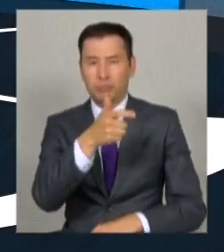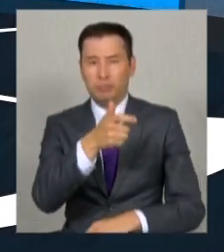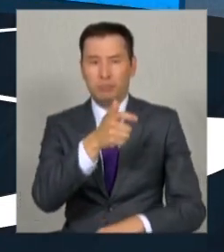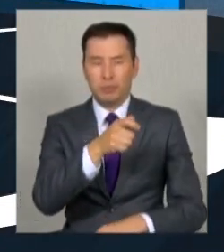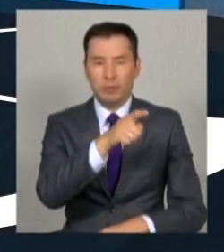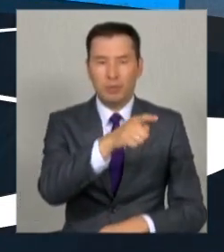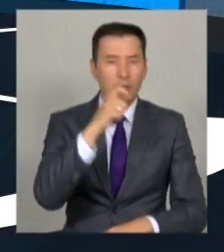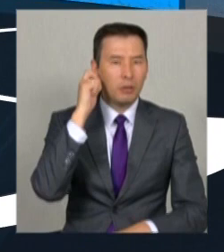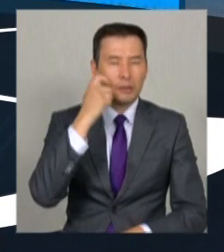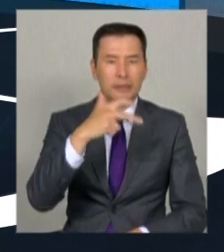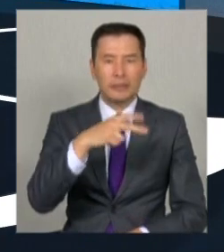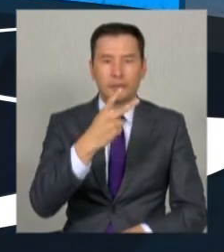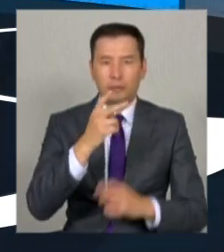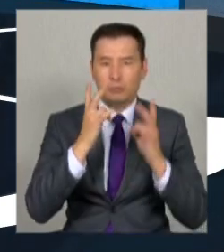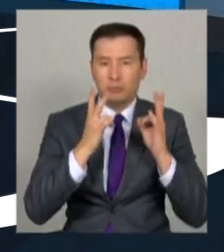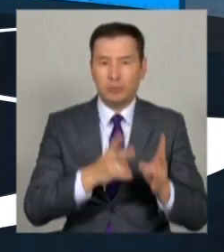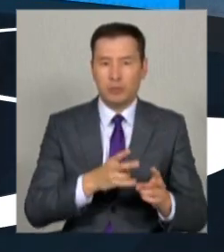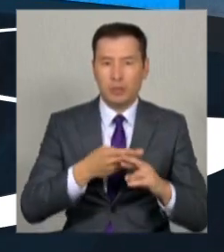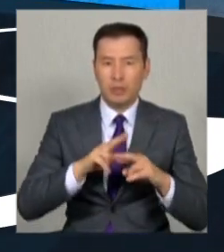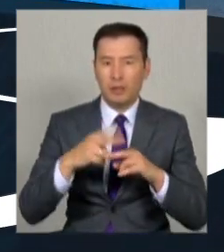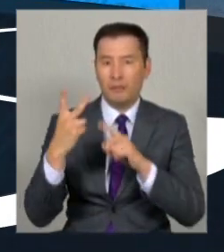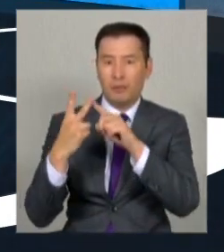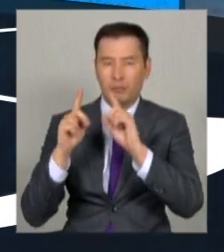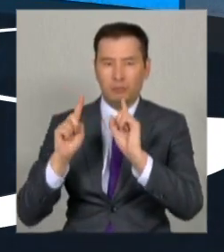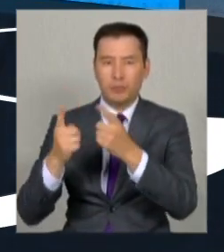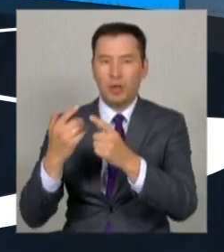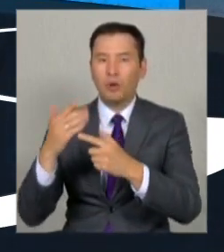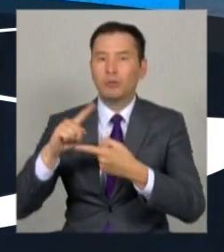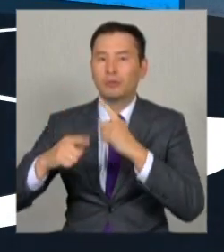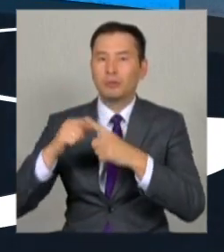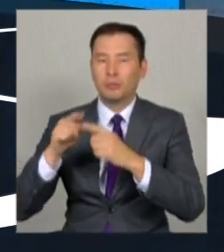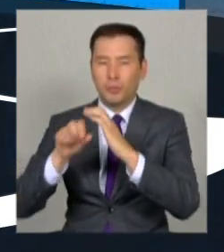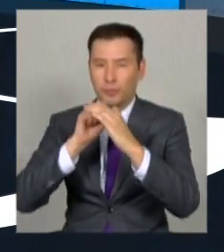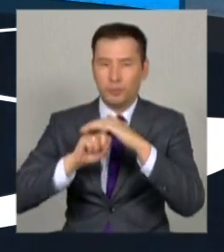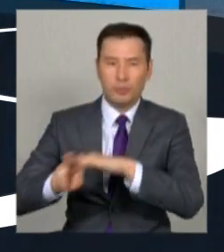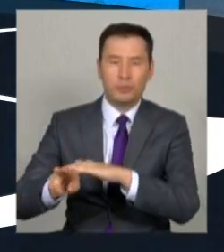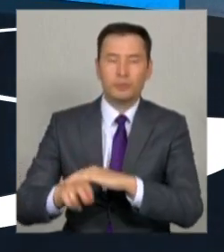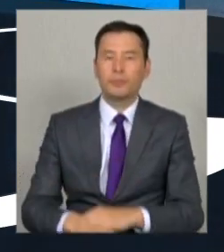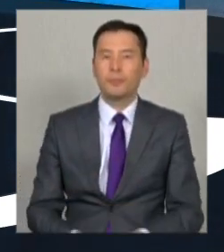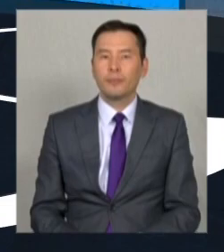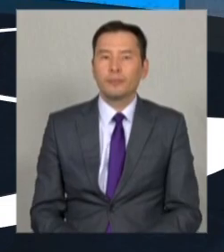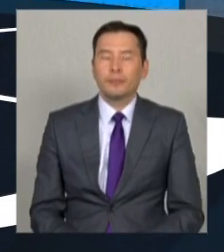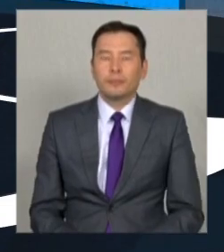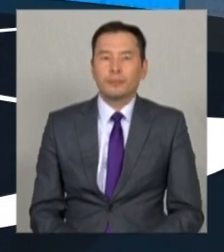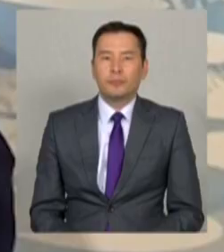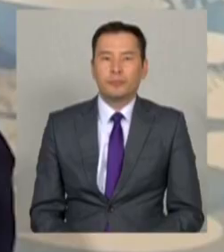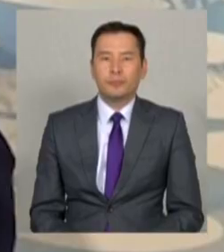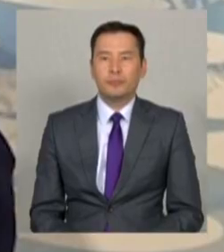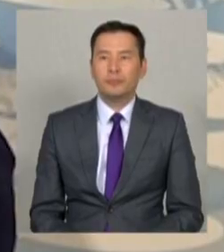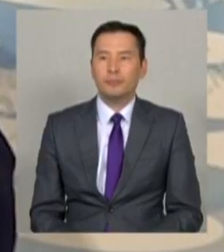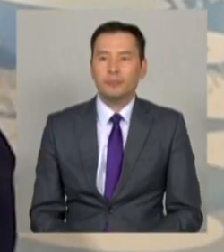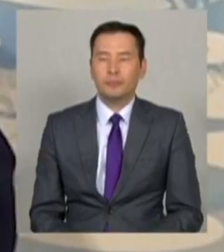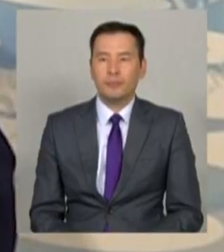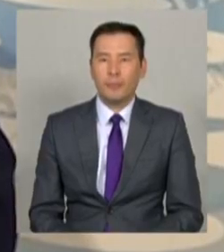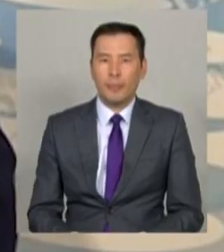32-летнего пострадавшего. Одного из преступников удалось задержать, а его соучастник смог уйти от полицейских.